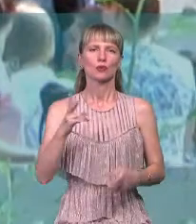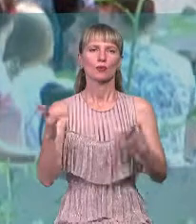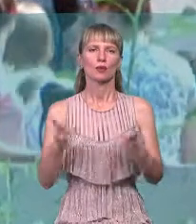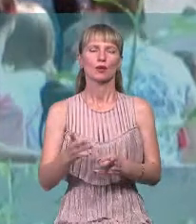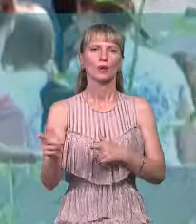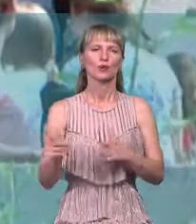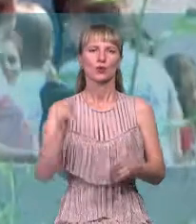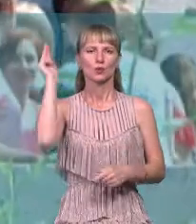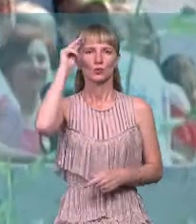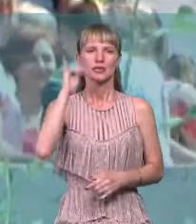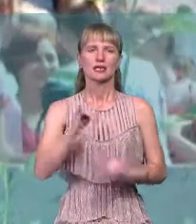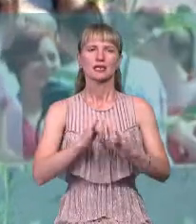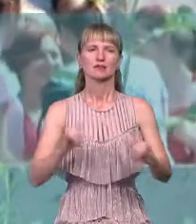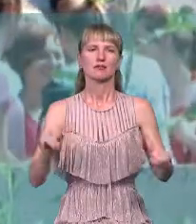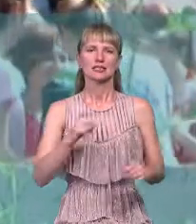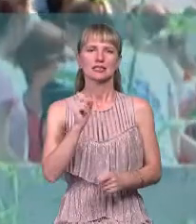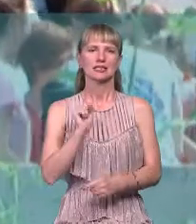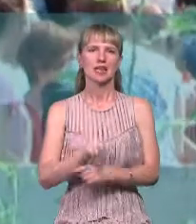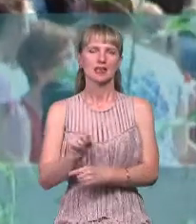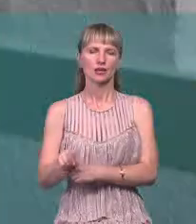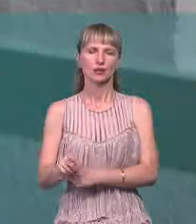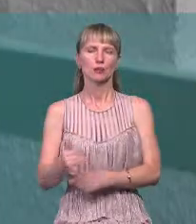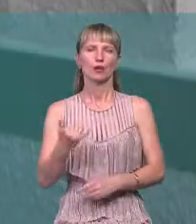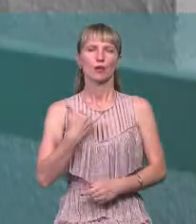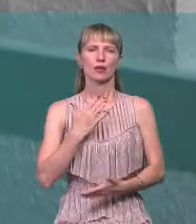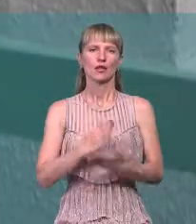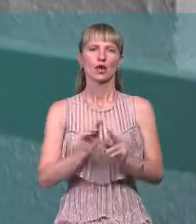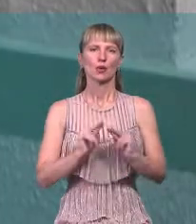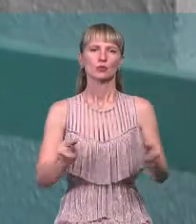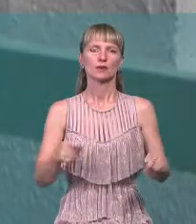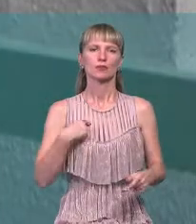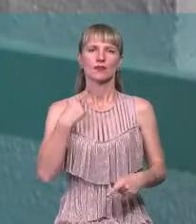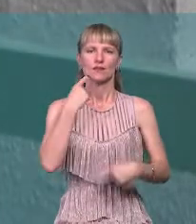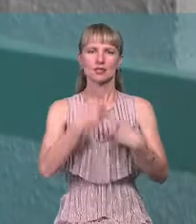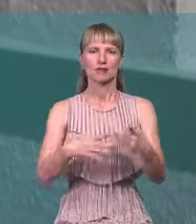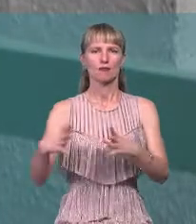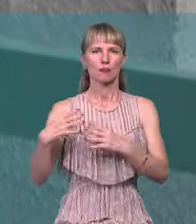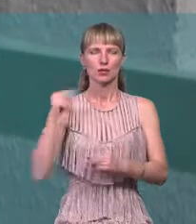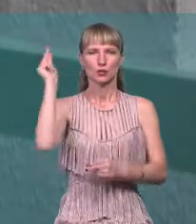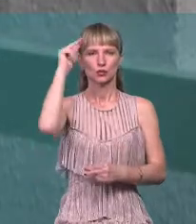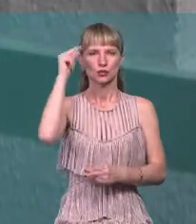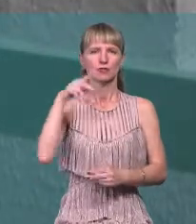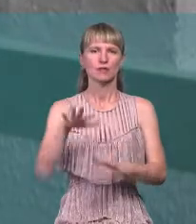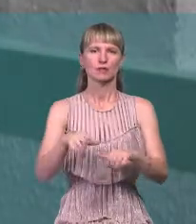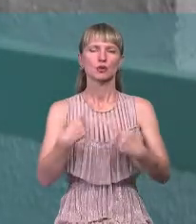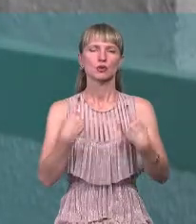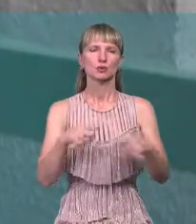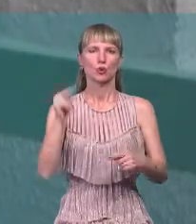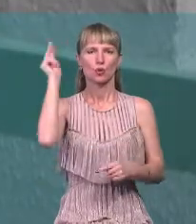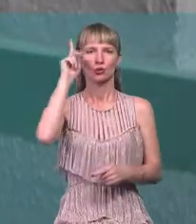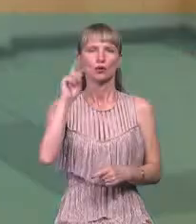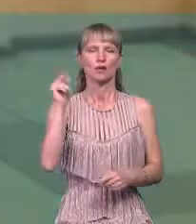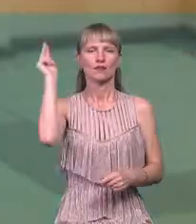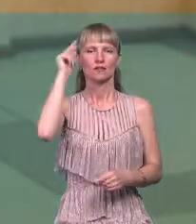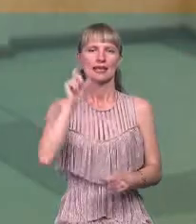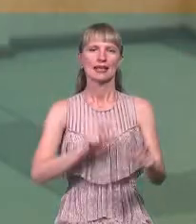готуватися, вчитися і розбиратися з задачами. У мене є вчителька, ми з нею постійно займалися. Вона забирала мене з інших уроків, щоб вивчати